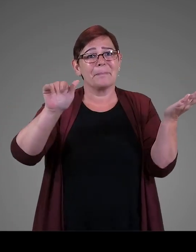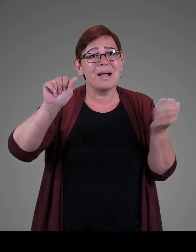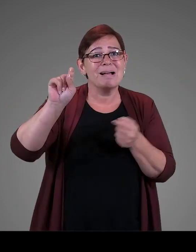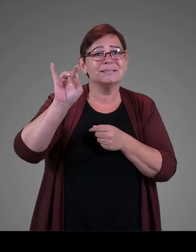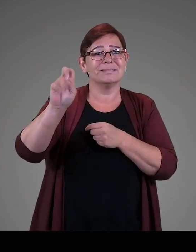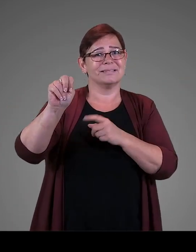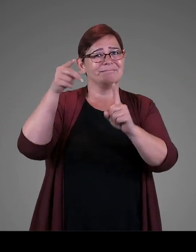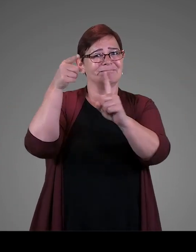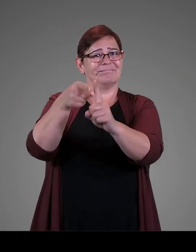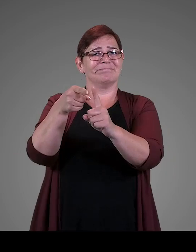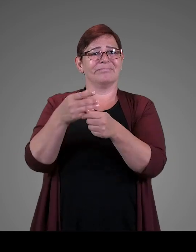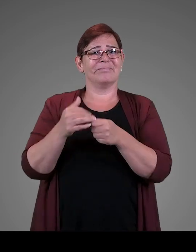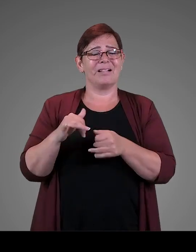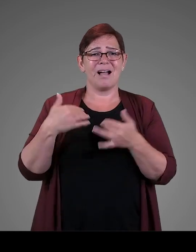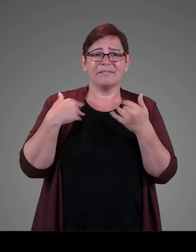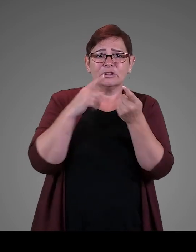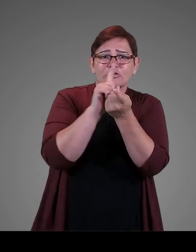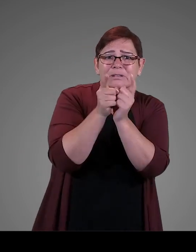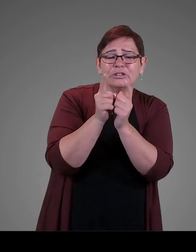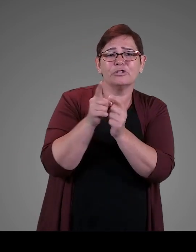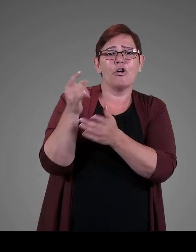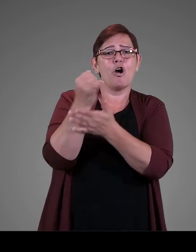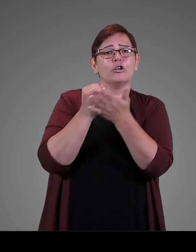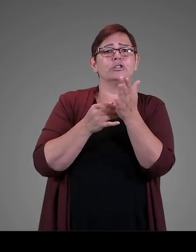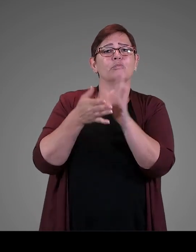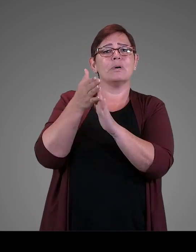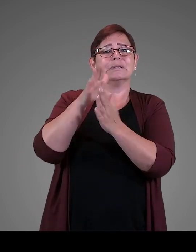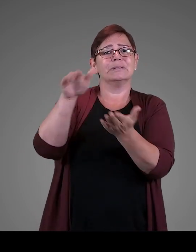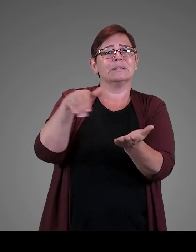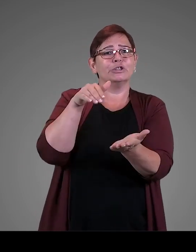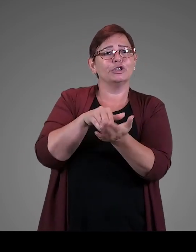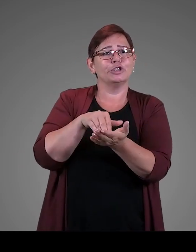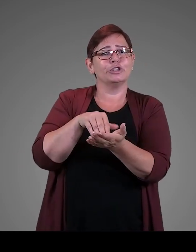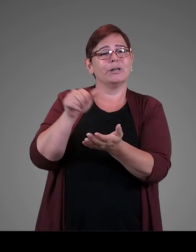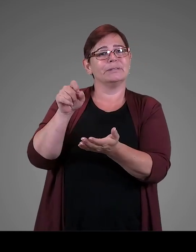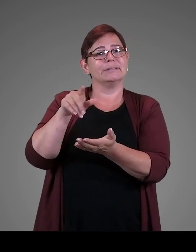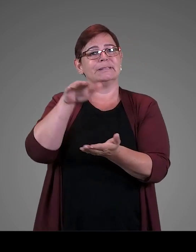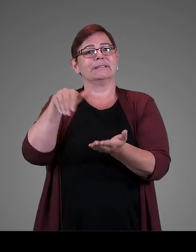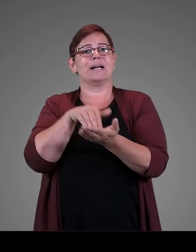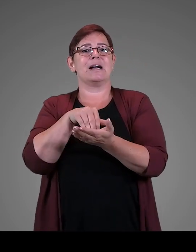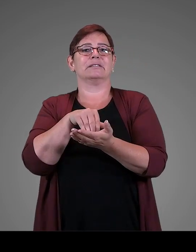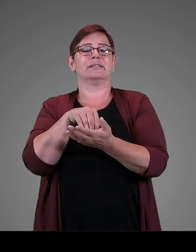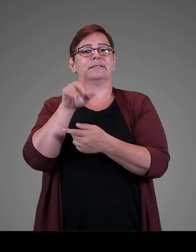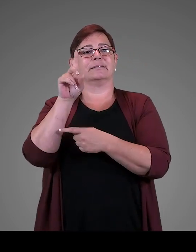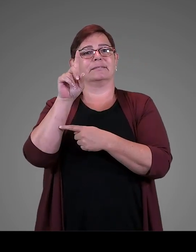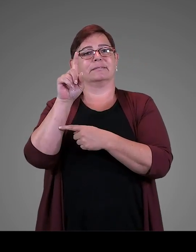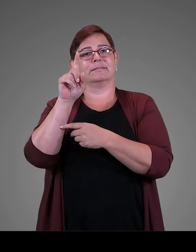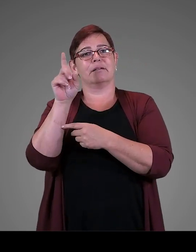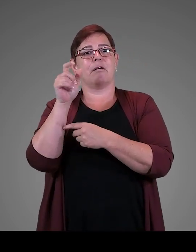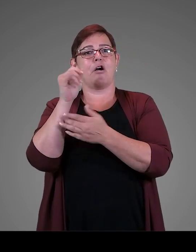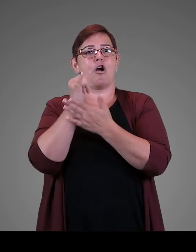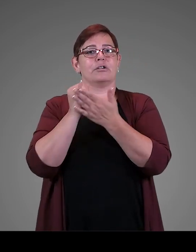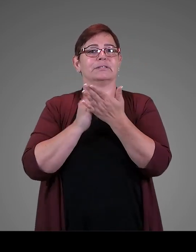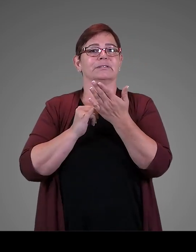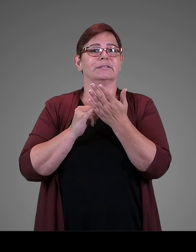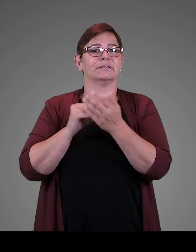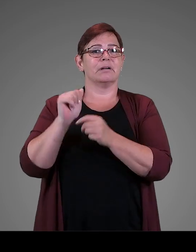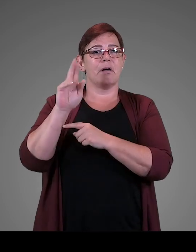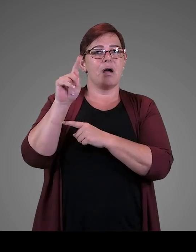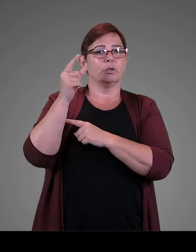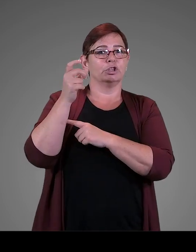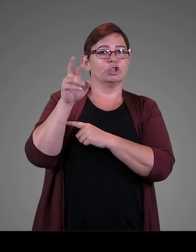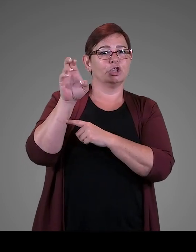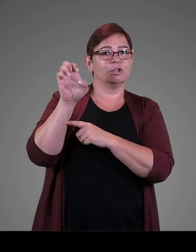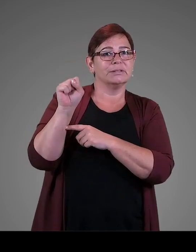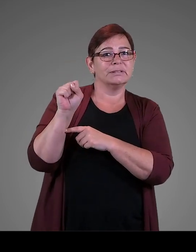cool qu'on est ici. Mais c'est aussi à cause de eux, à cause de Bastien spécifiquement, qu'on a cette traduction de Artist Run Centers comme